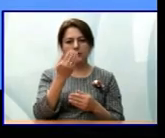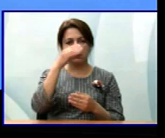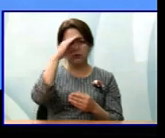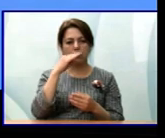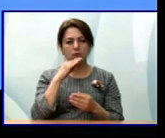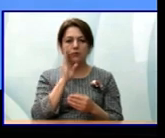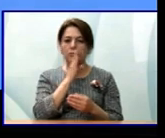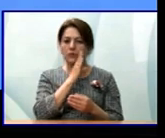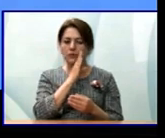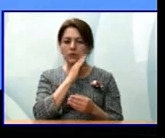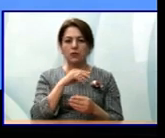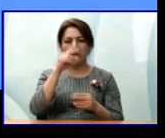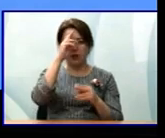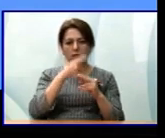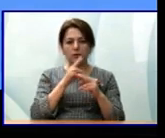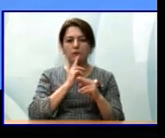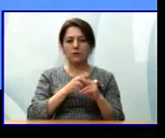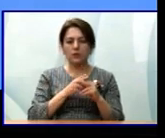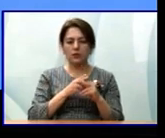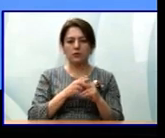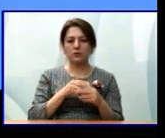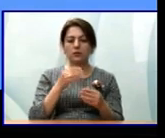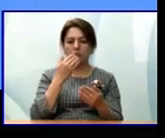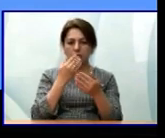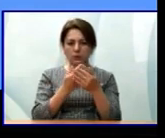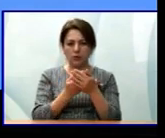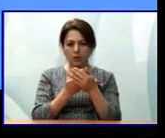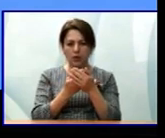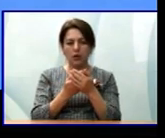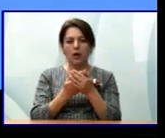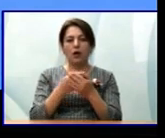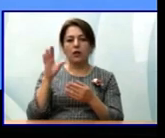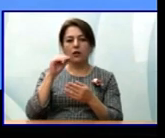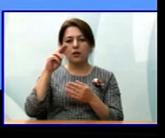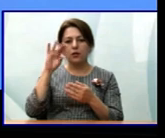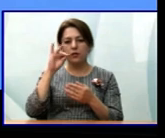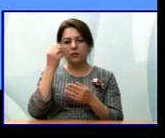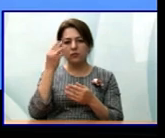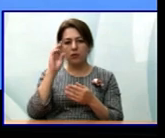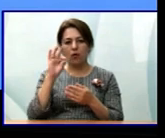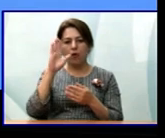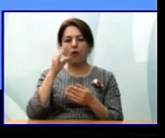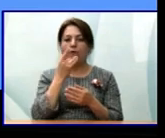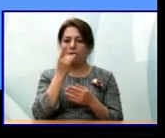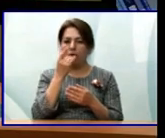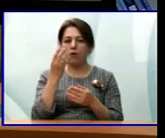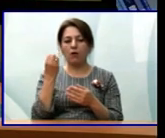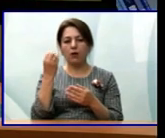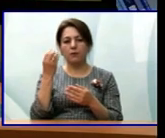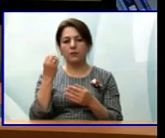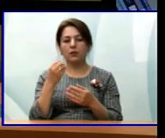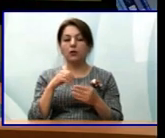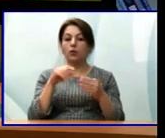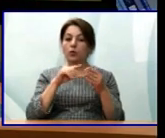ota-onangiz uydagi aka-ukalaringizdan so'ragan holda idish qovoq va qozon yuvg'ich ham o'simlik